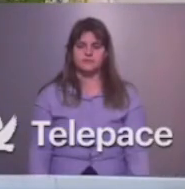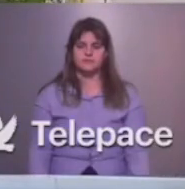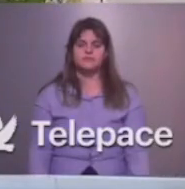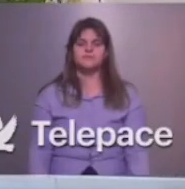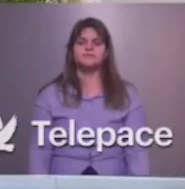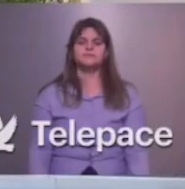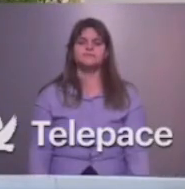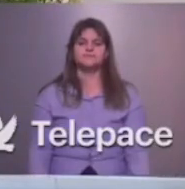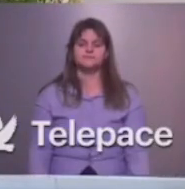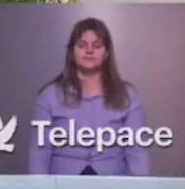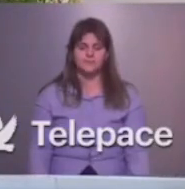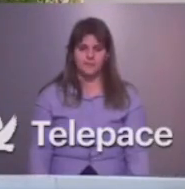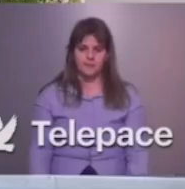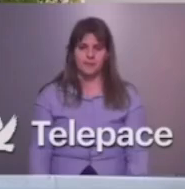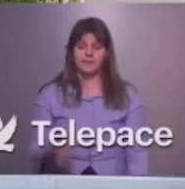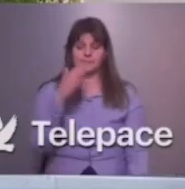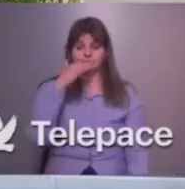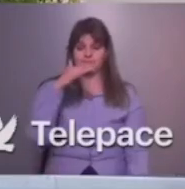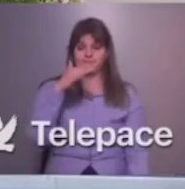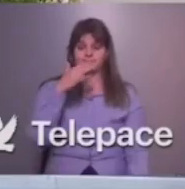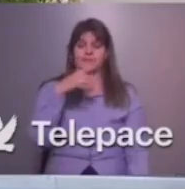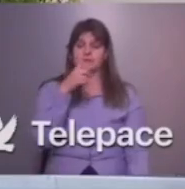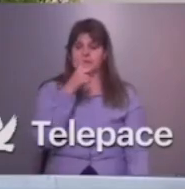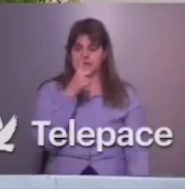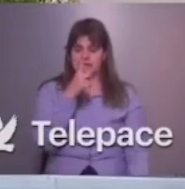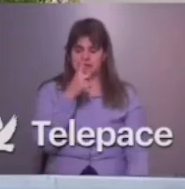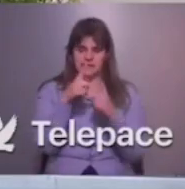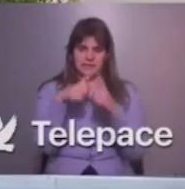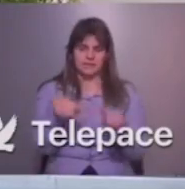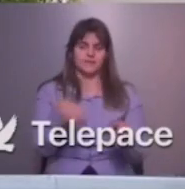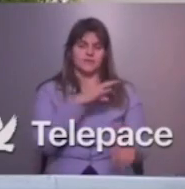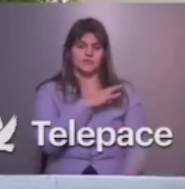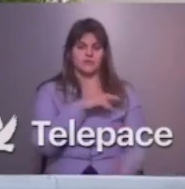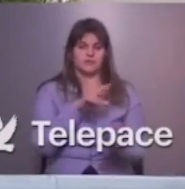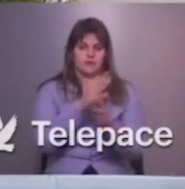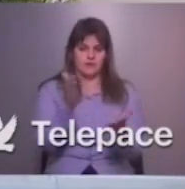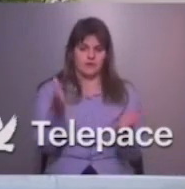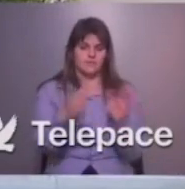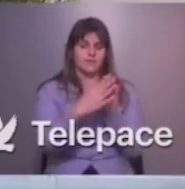Amen. Dominus vobiscum.